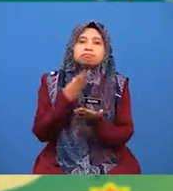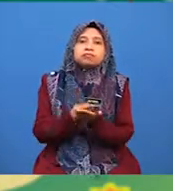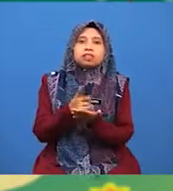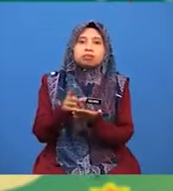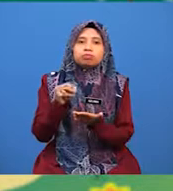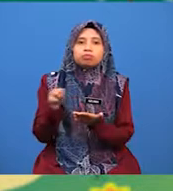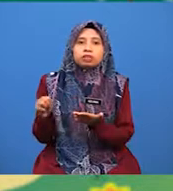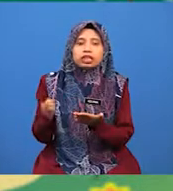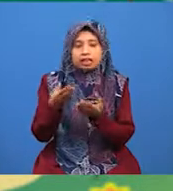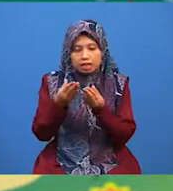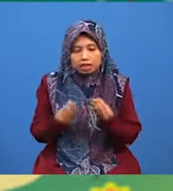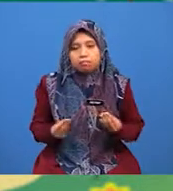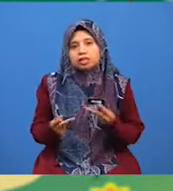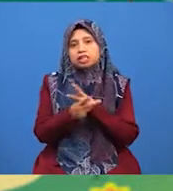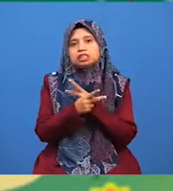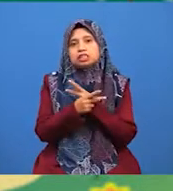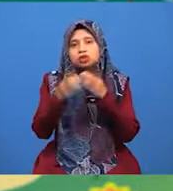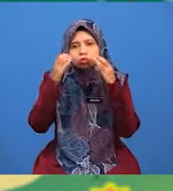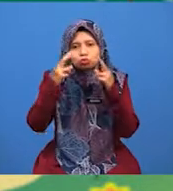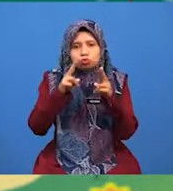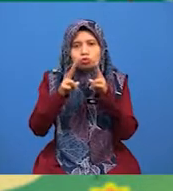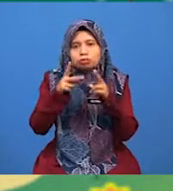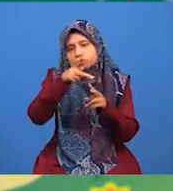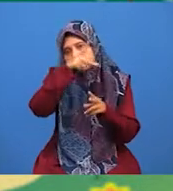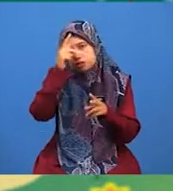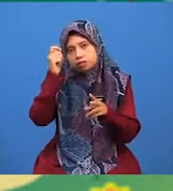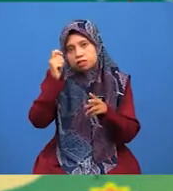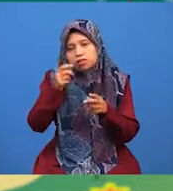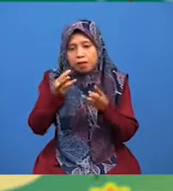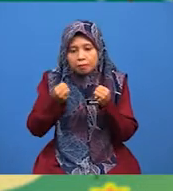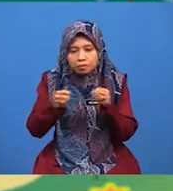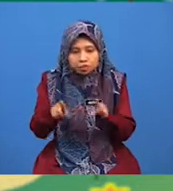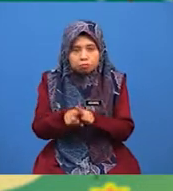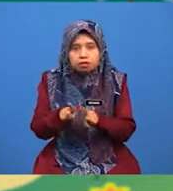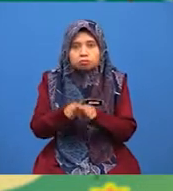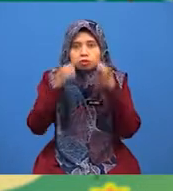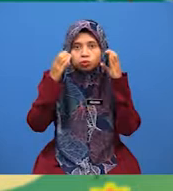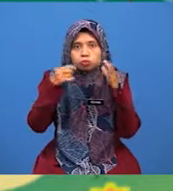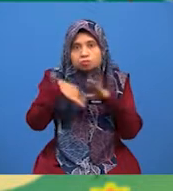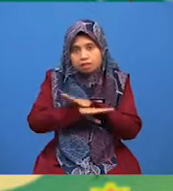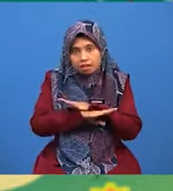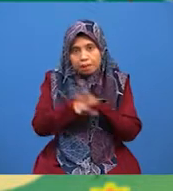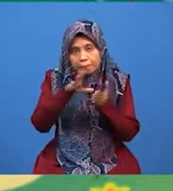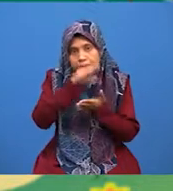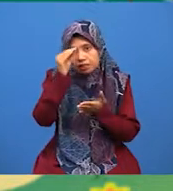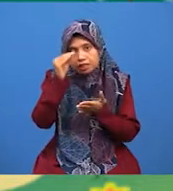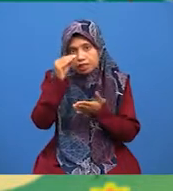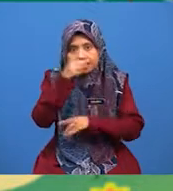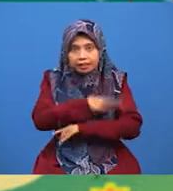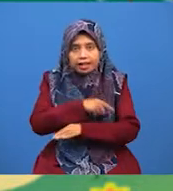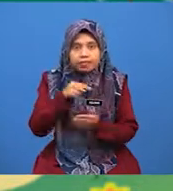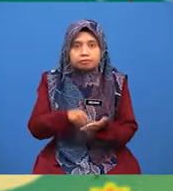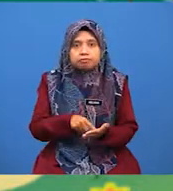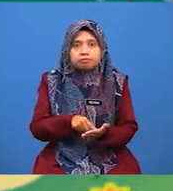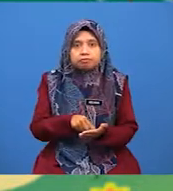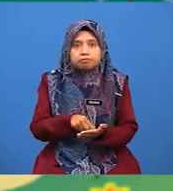Baiklah, murid-murid. Terima kasih cikgu ucapkan kerana masih bersama-sama cikgu dalam pembelajaran kita